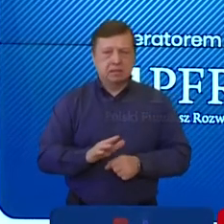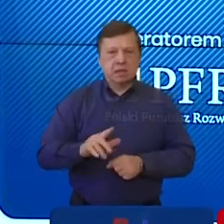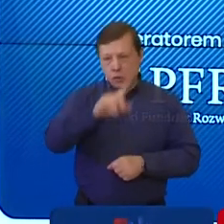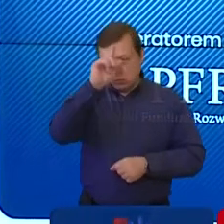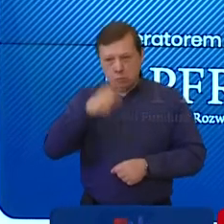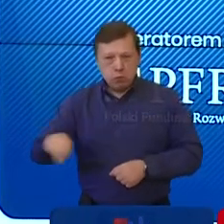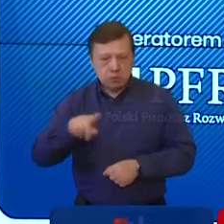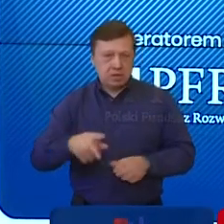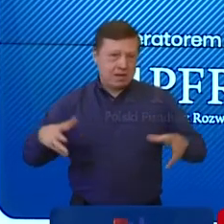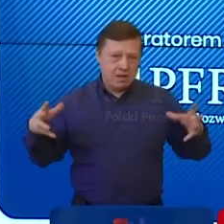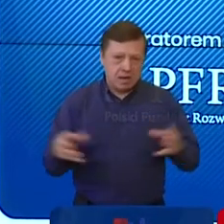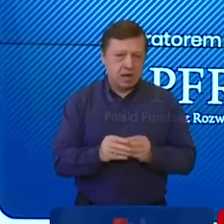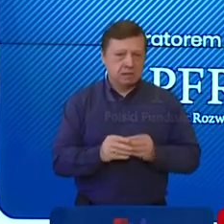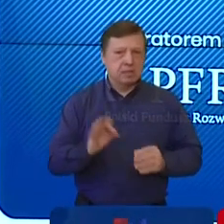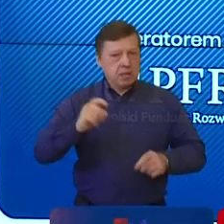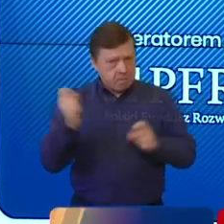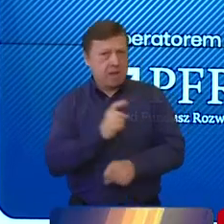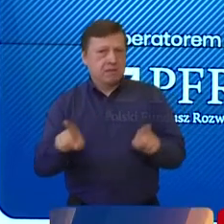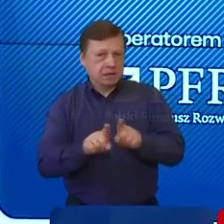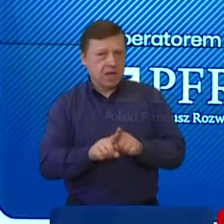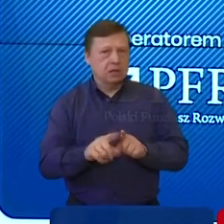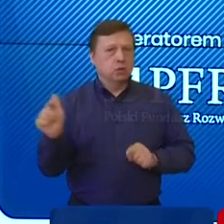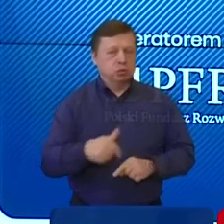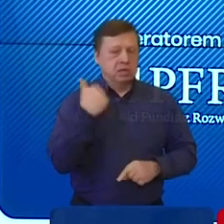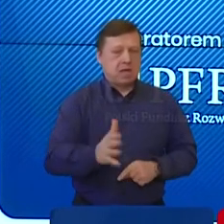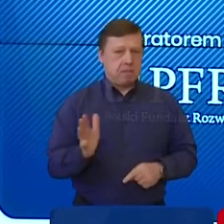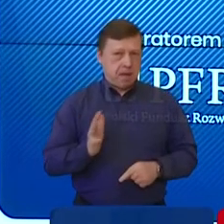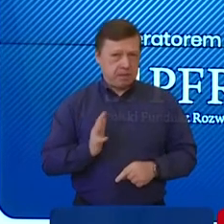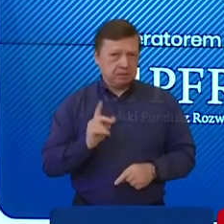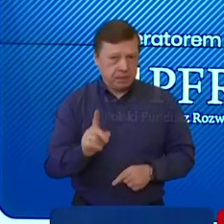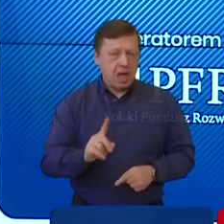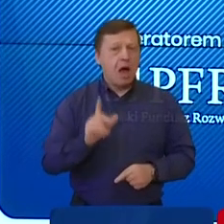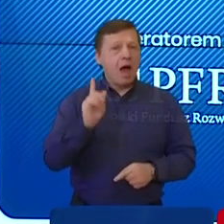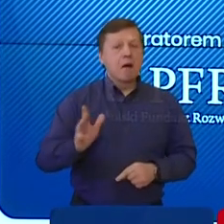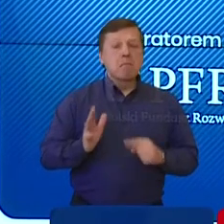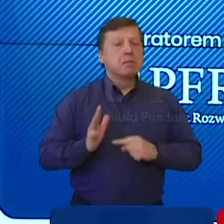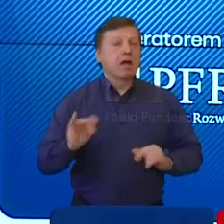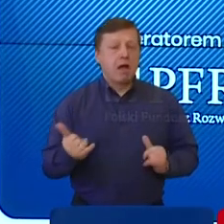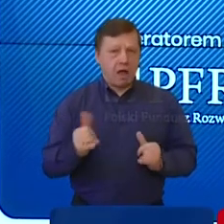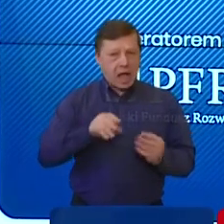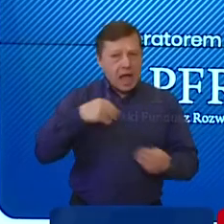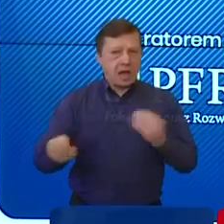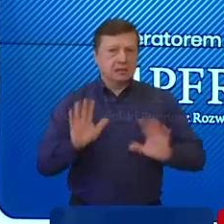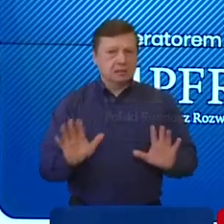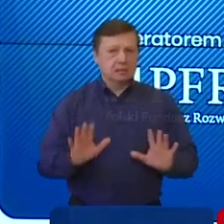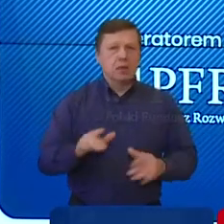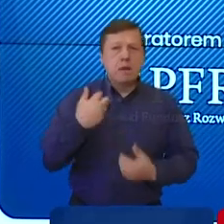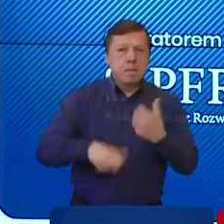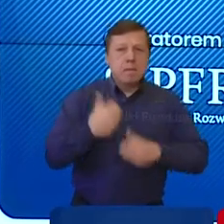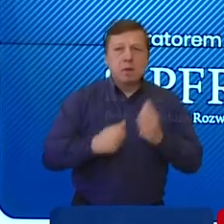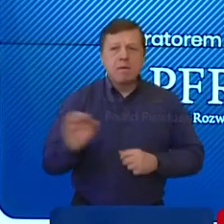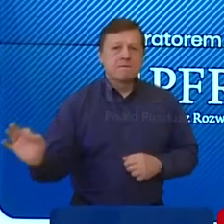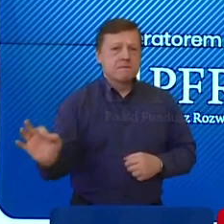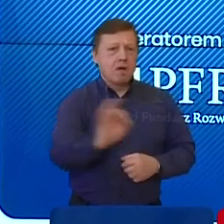tworzyć odpowiednie zabezpieczenia. Zabezpieczenia jednocześnie elastyczne, na tyle elastyczne, żeby odpowiadać na te problemy, z